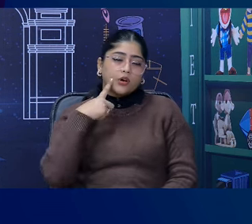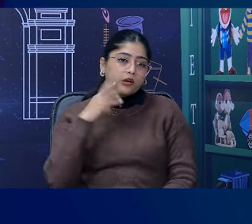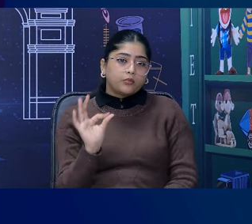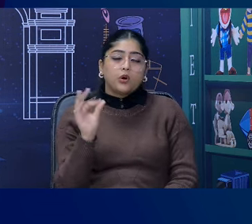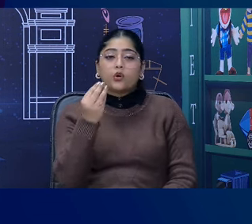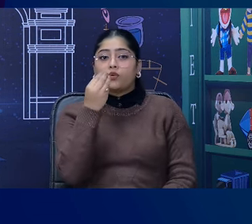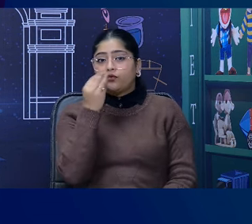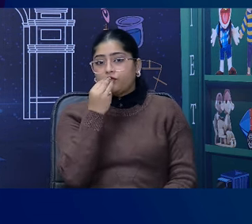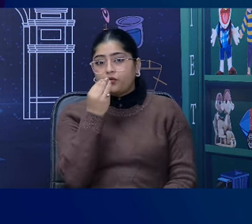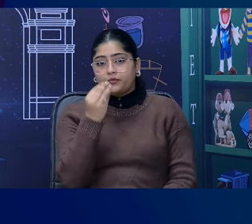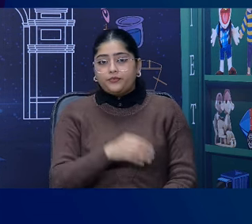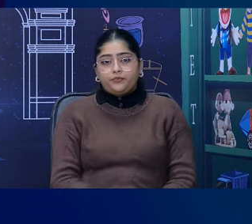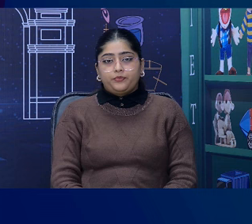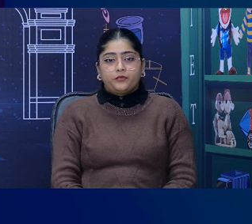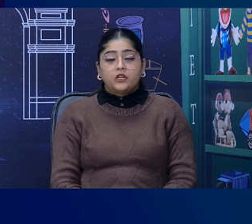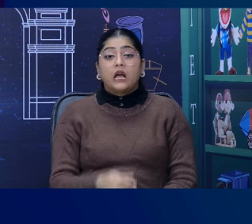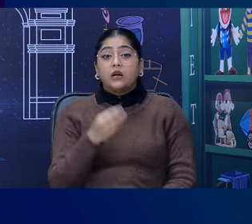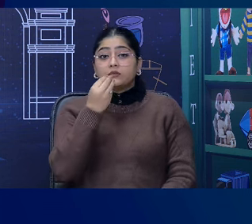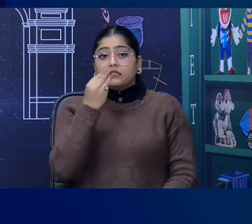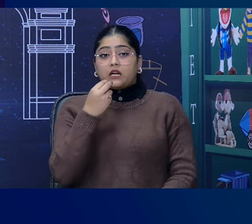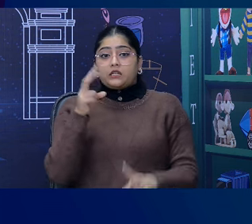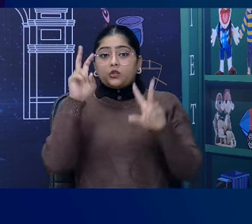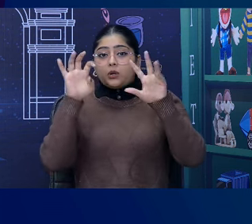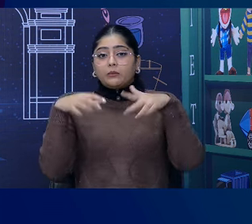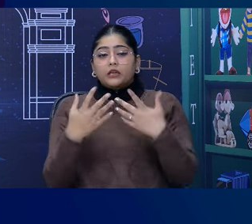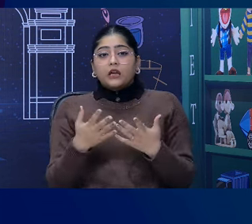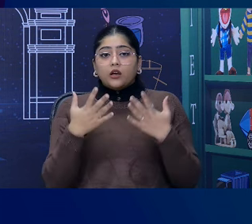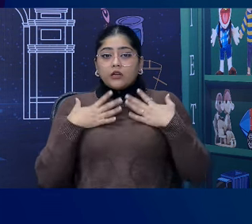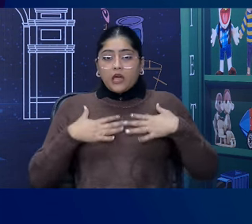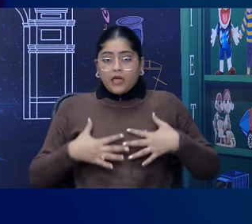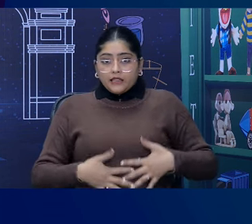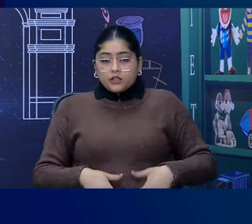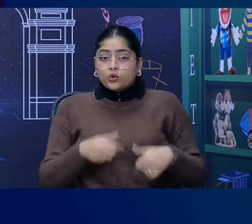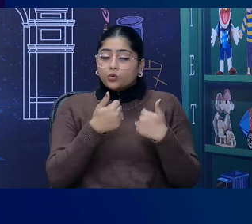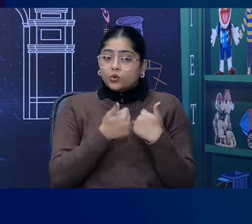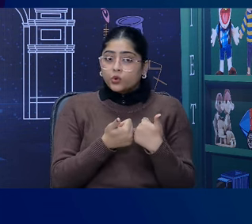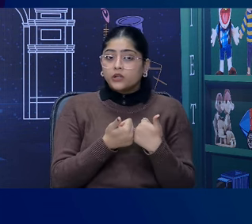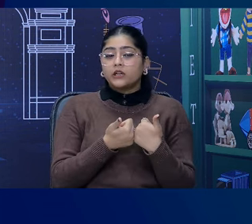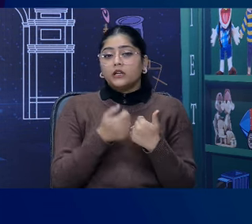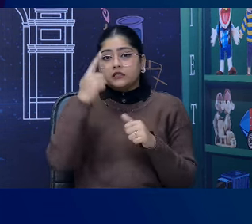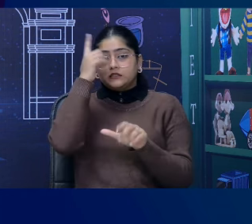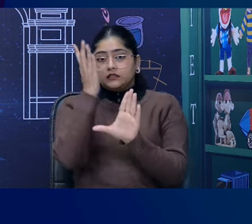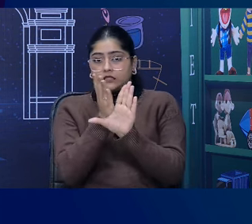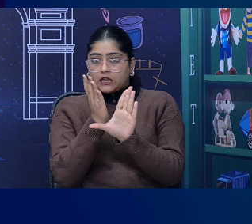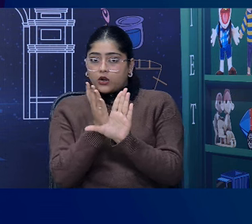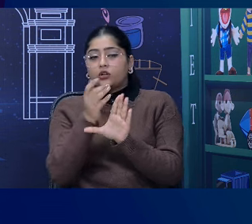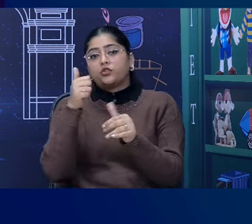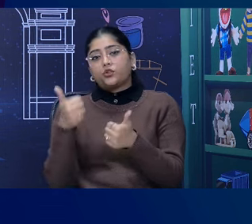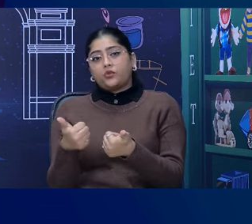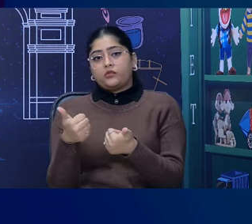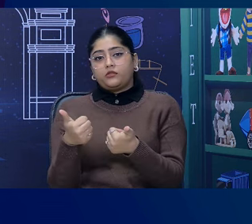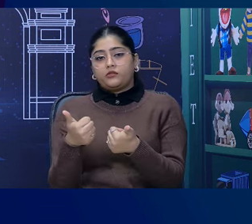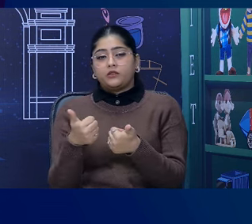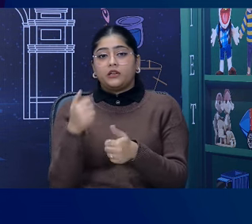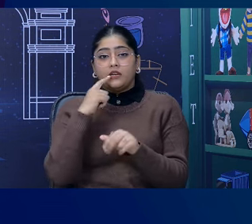फूड एंड डायट हम क्या खा रहे हैं वो हमारी हेल्थ पे इफेक्ट करता है वो हमारी साइकोलॉजी पर भी इफेक्ट करता है तो फूड